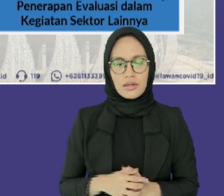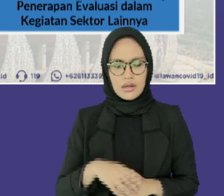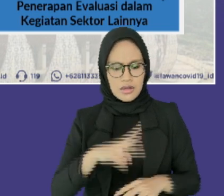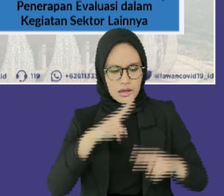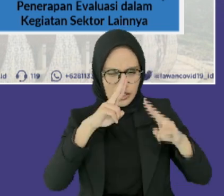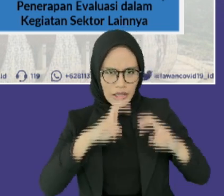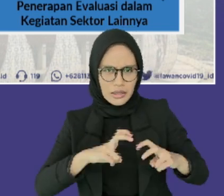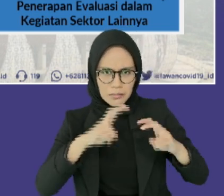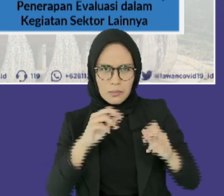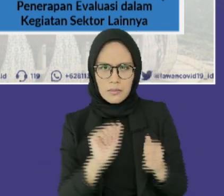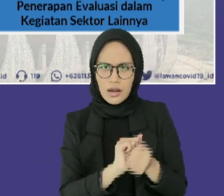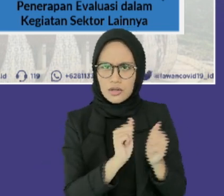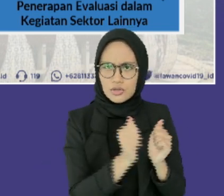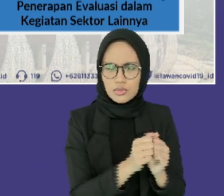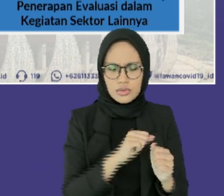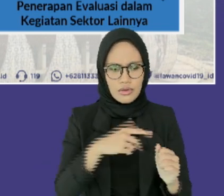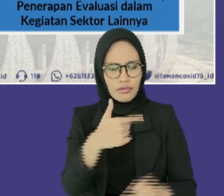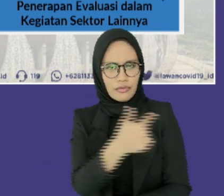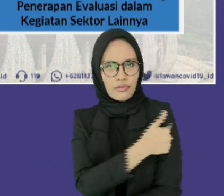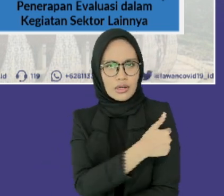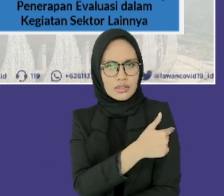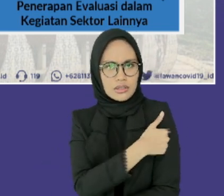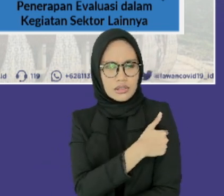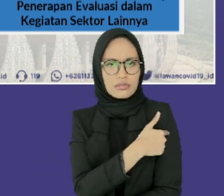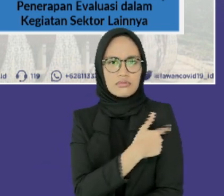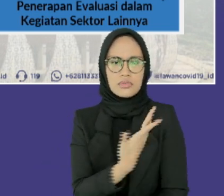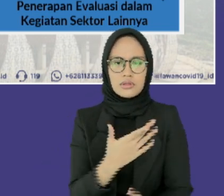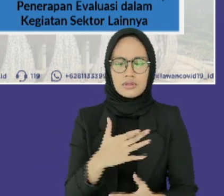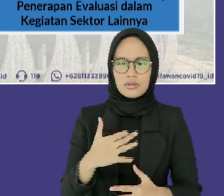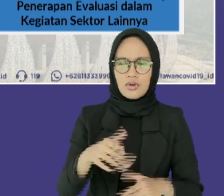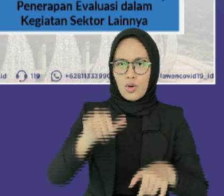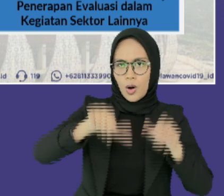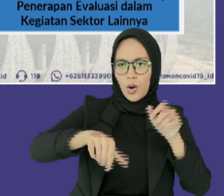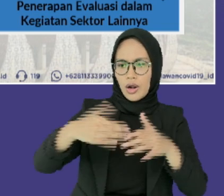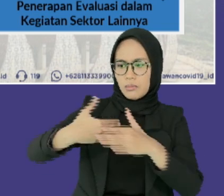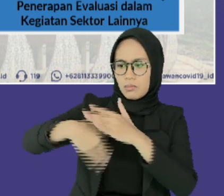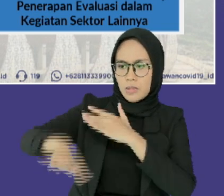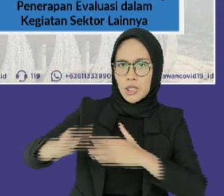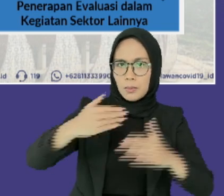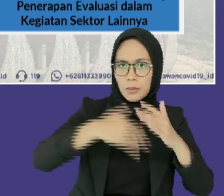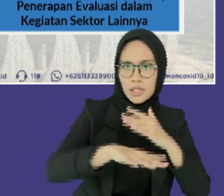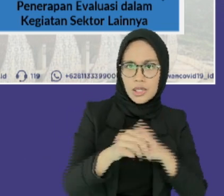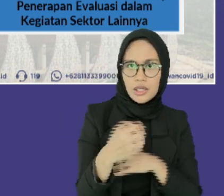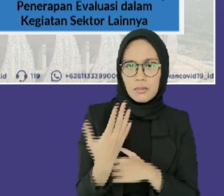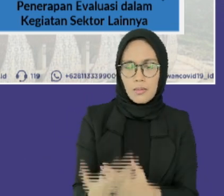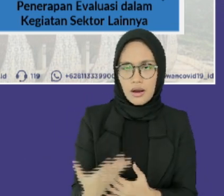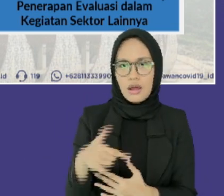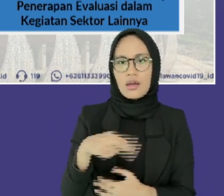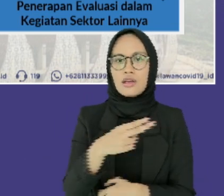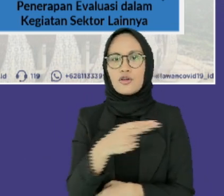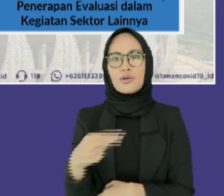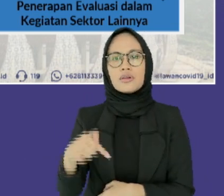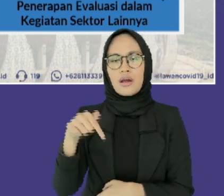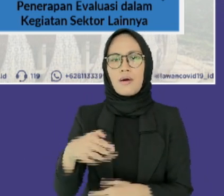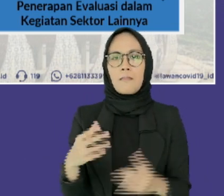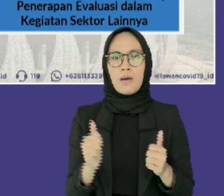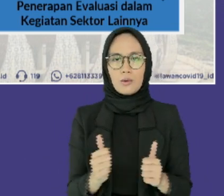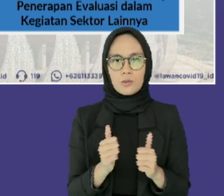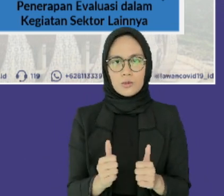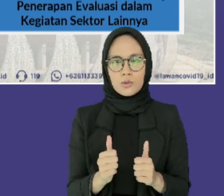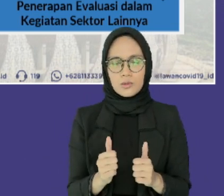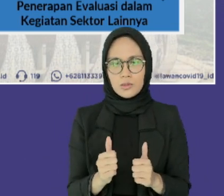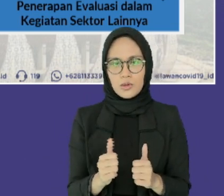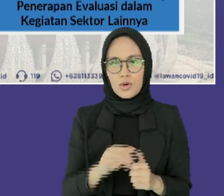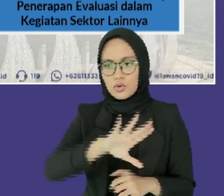kasus vaksinasi dan mobilitas suatu negara untuk itu prestasi serta berbagai